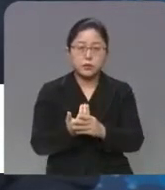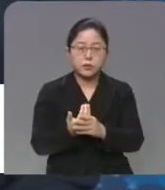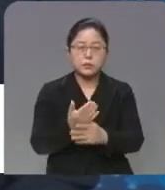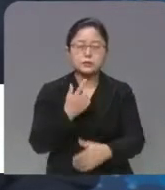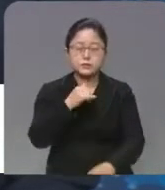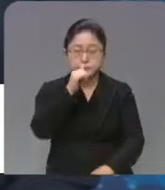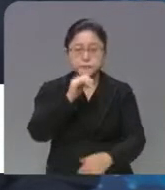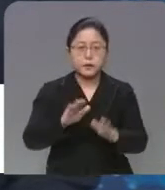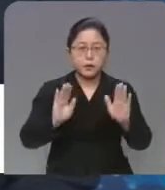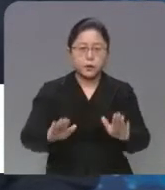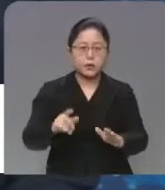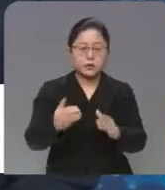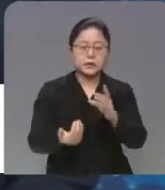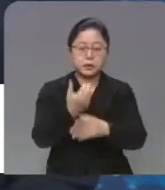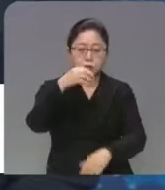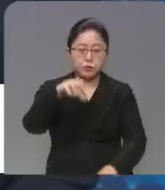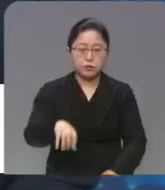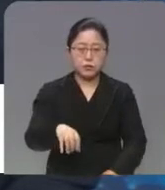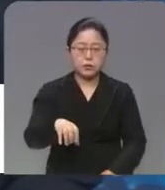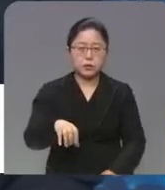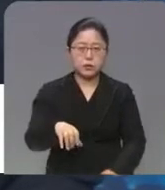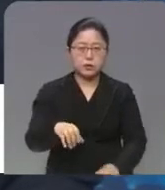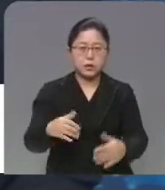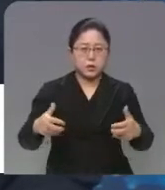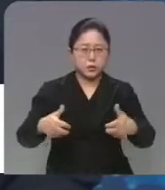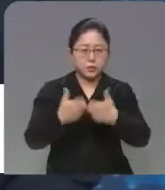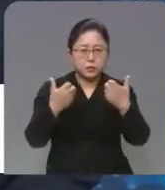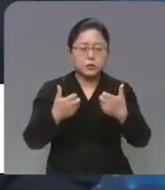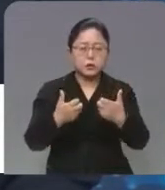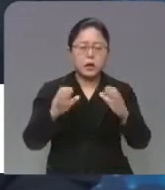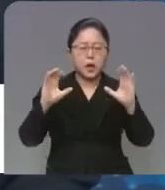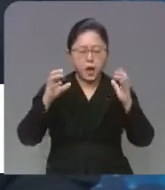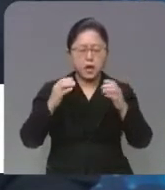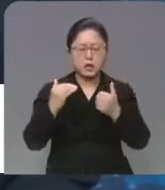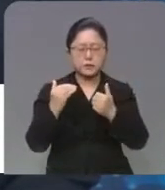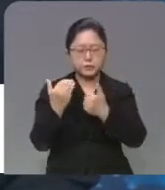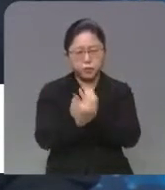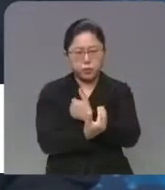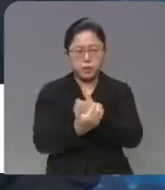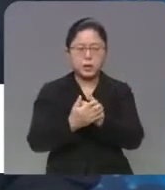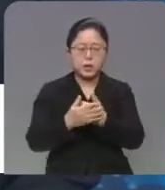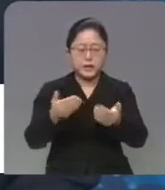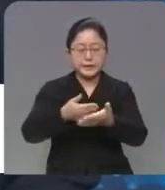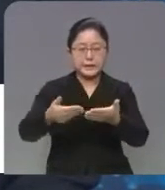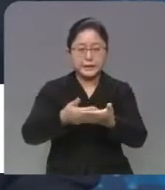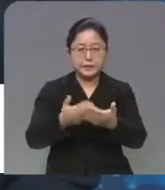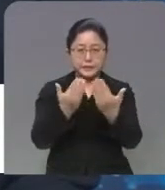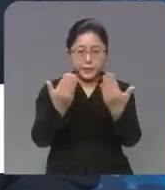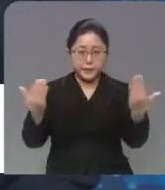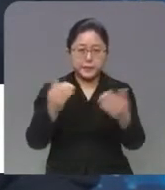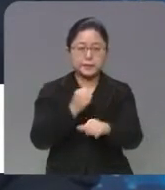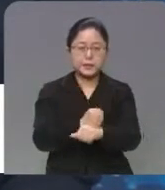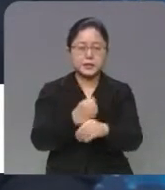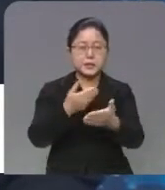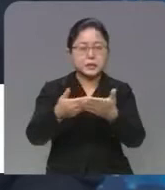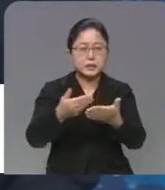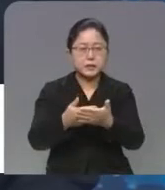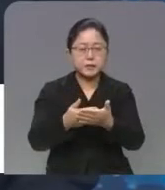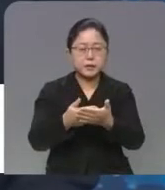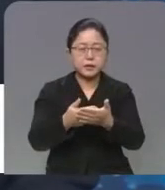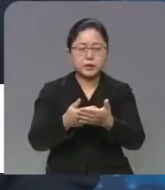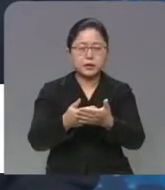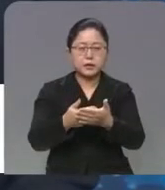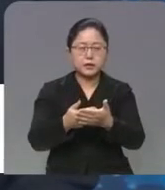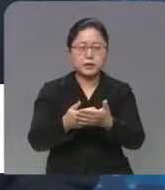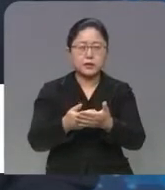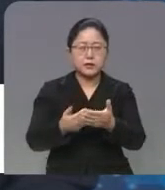있었습니다. 오늘 그 사고 현장에는 교통사고로부터 아이들을 지켜달라는 그림이 내걸렸는데요. 이 그림을 그린 이들은